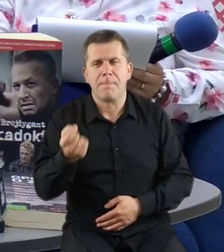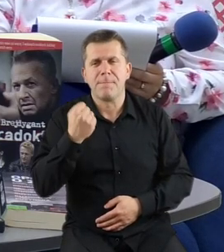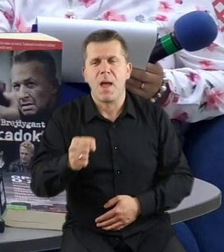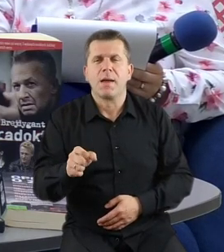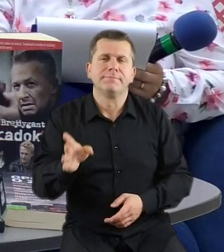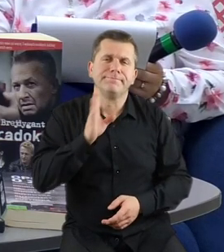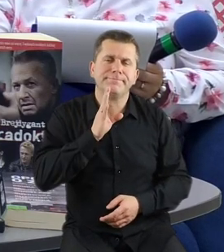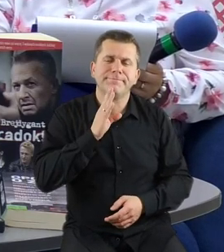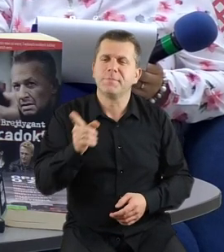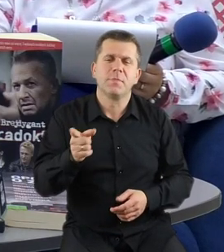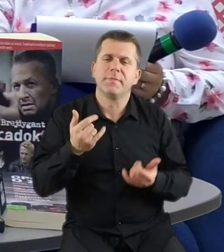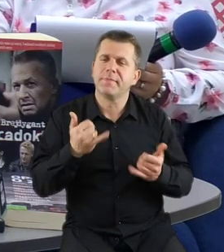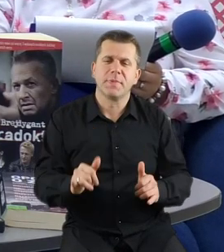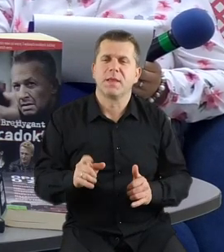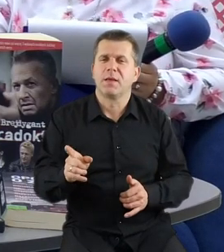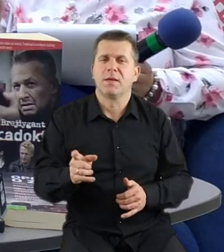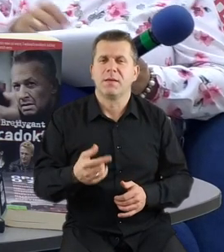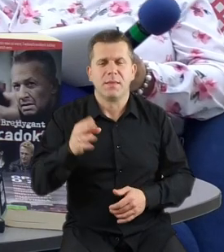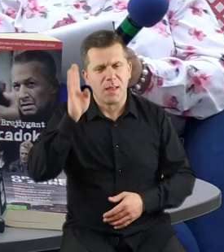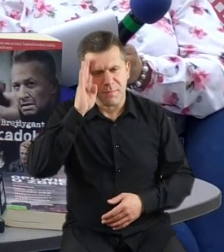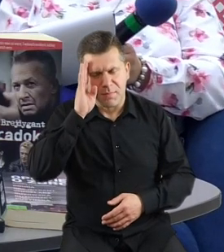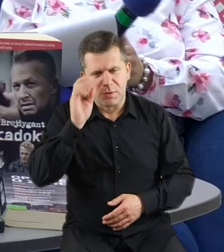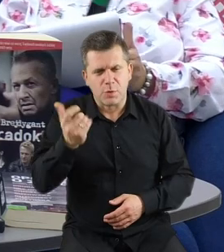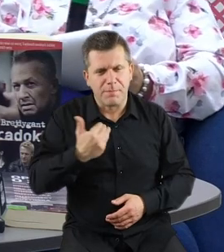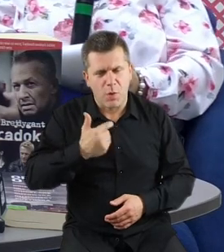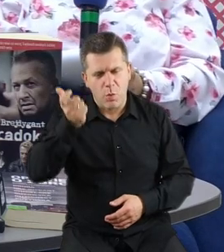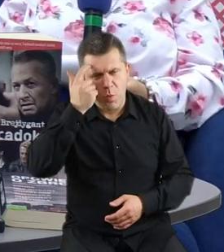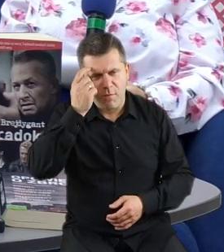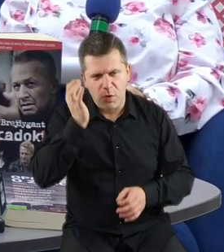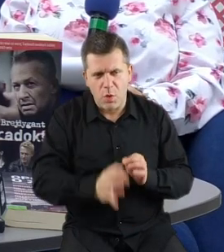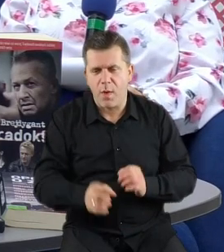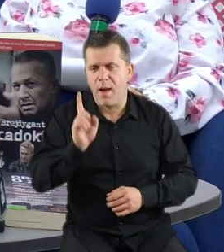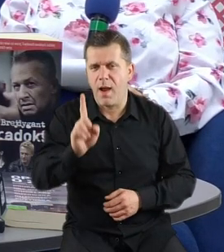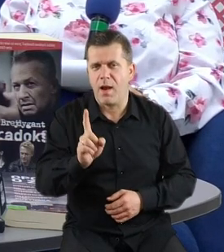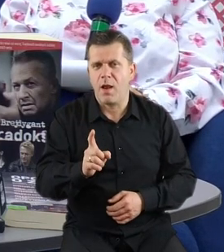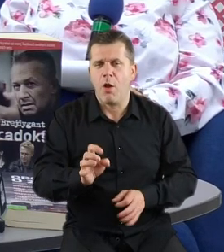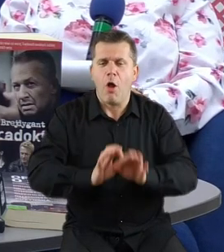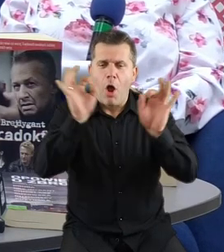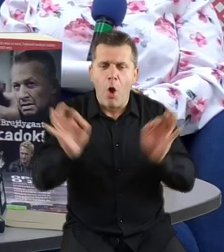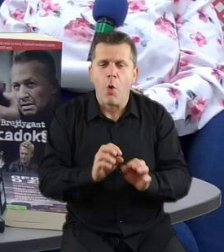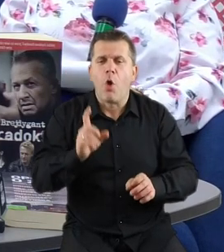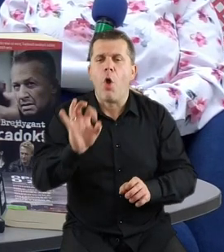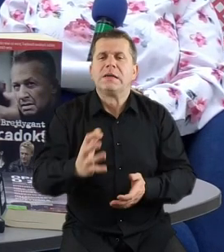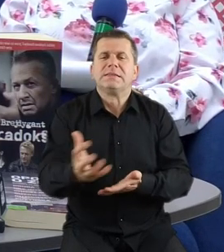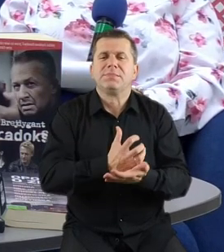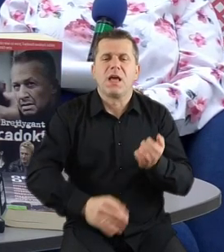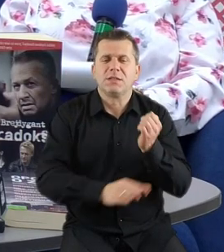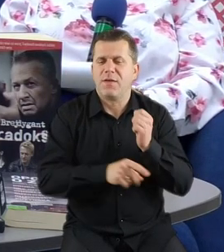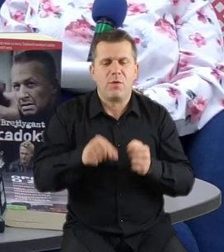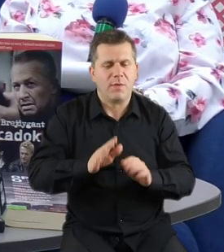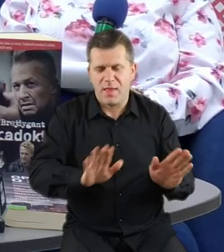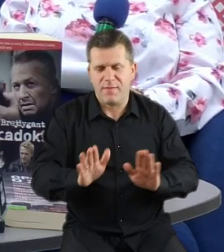Chyba to bardziej chodziło, tak mi się wydaje, już to, kurczę, tak nie pamiętam, co mi tam w głowie zaświtało, ale nie, że w ogóle ktoś zbiera chrust,